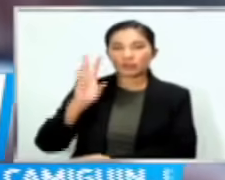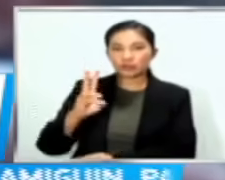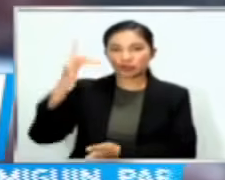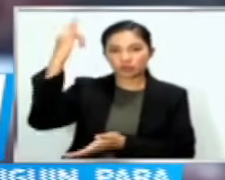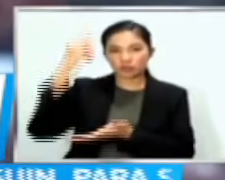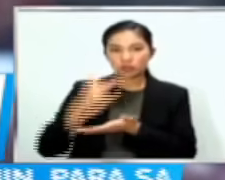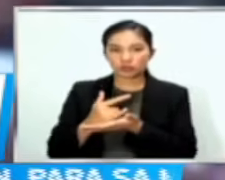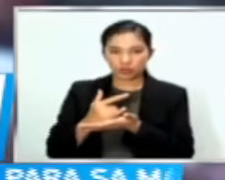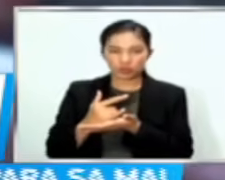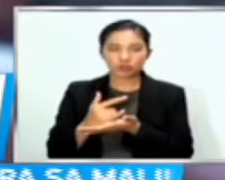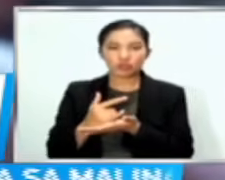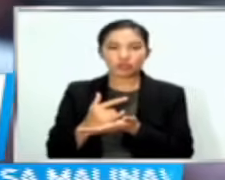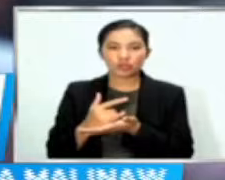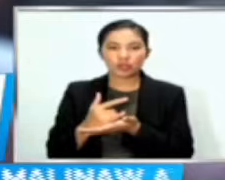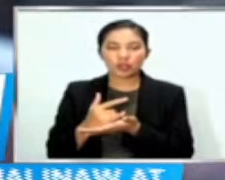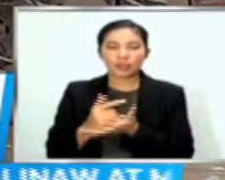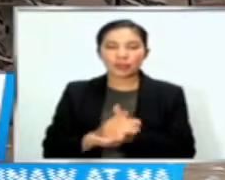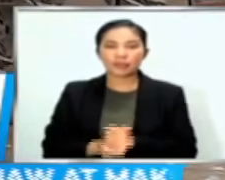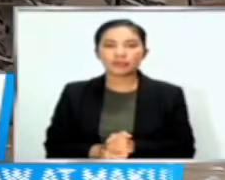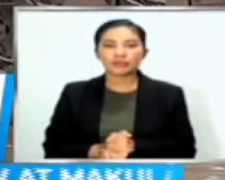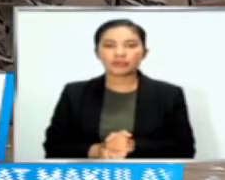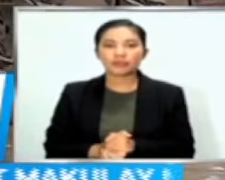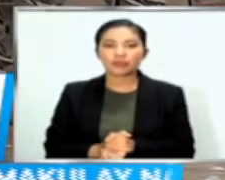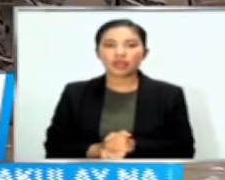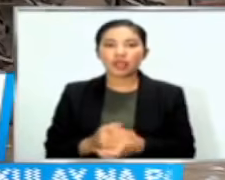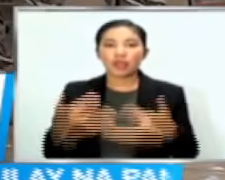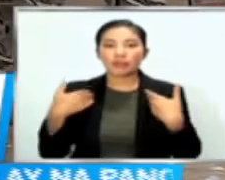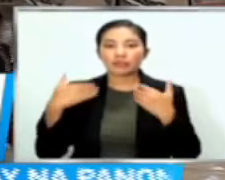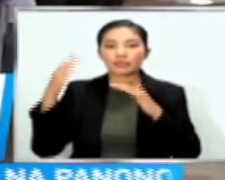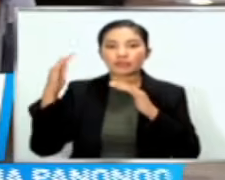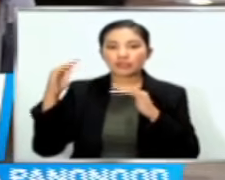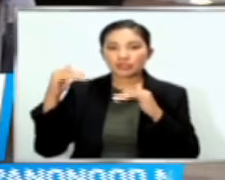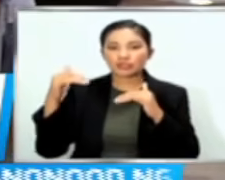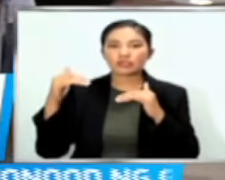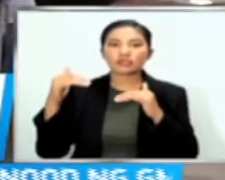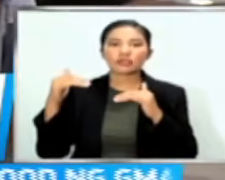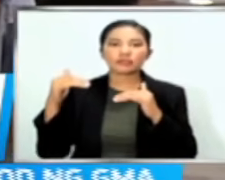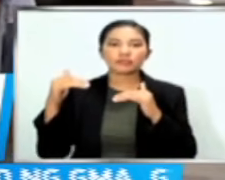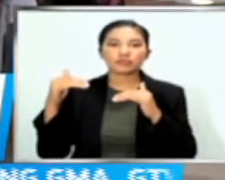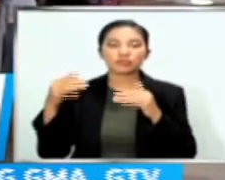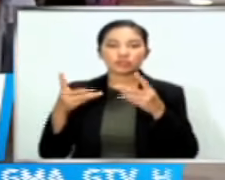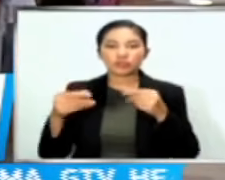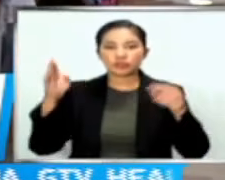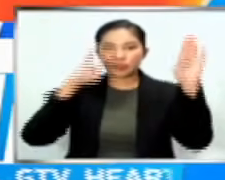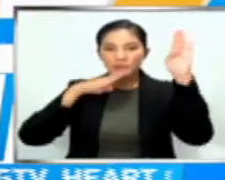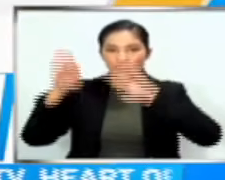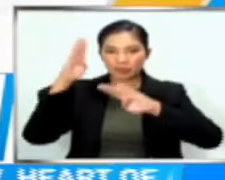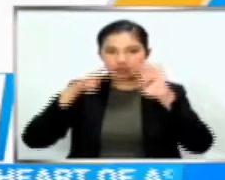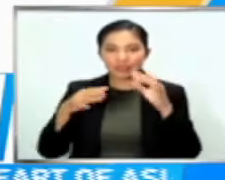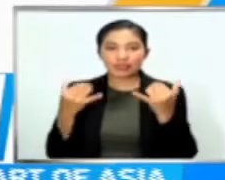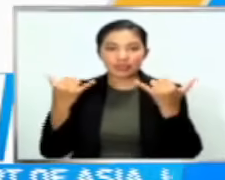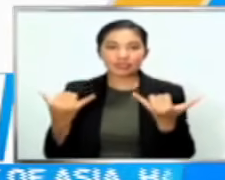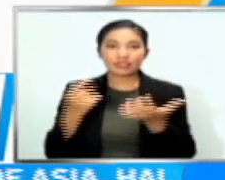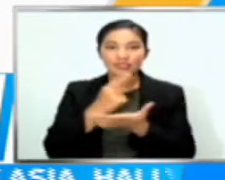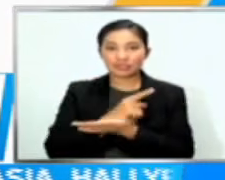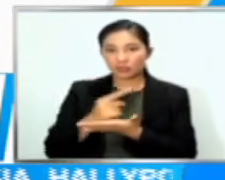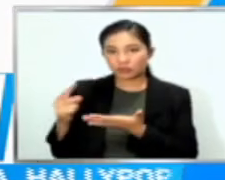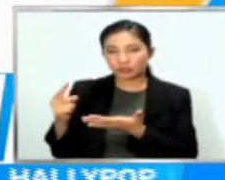travel ban sa ngayon. Inaasahan daw na madedesisyonan ang issue sa loob ng linggong ito. Merong